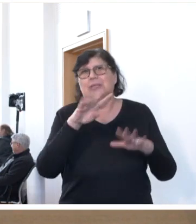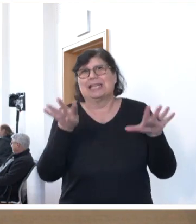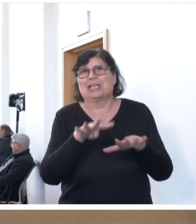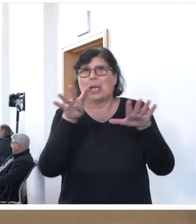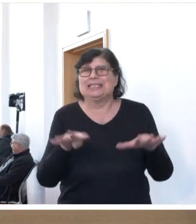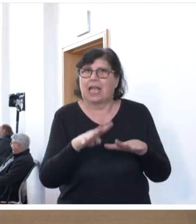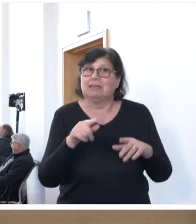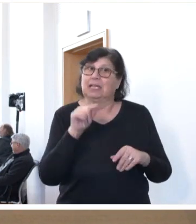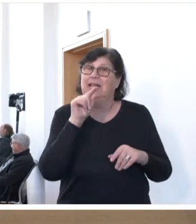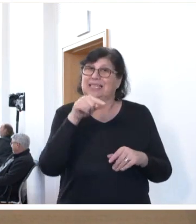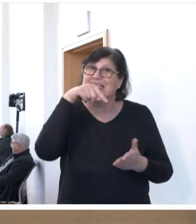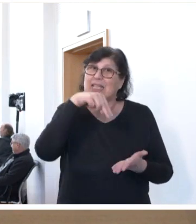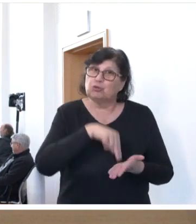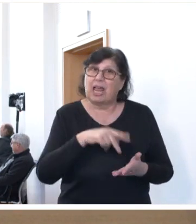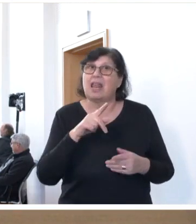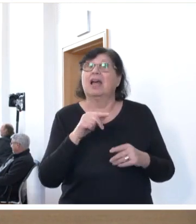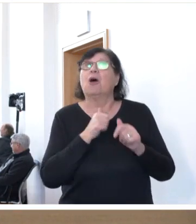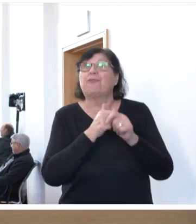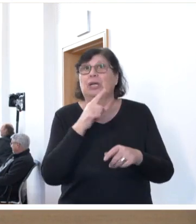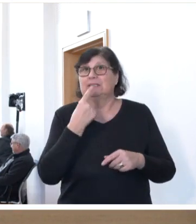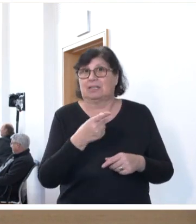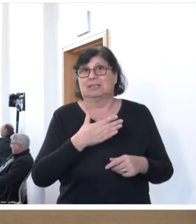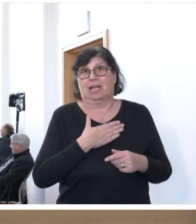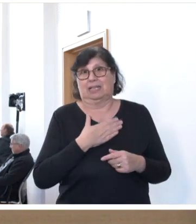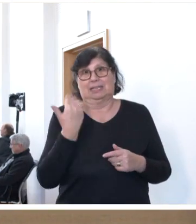10.04.2019 genau an dieser Stelle Folgendes gesagt hat.